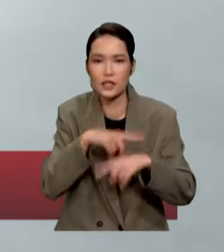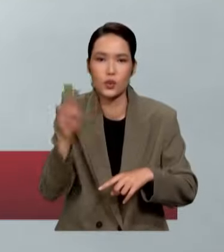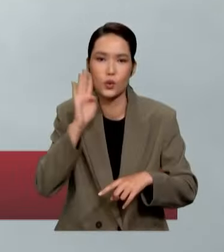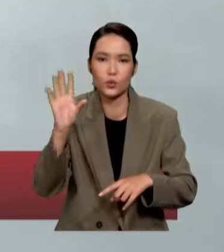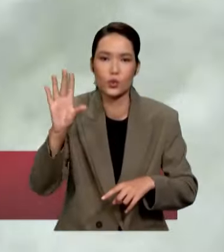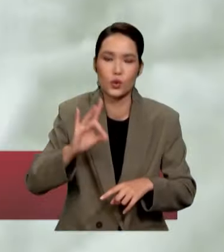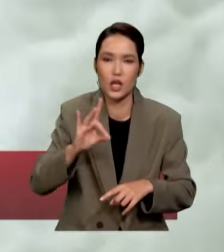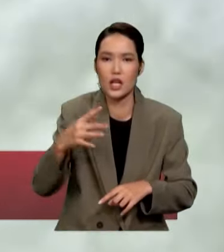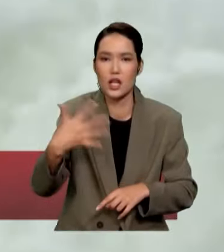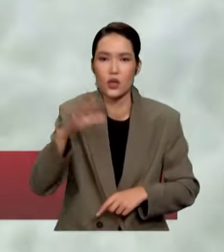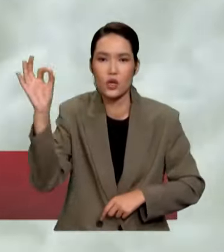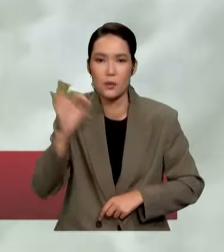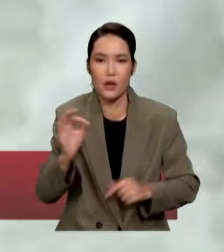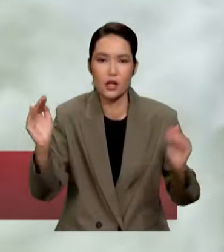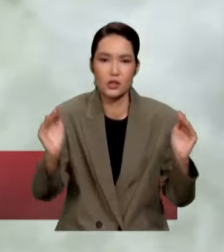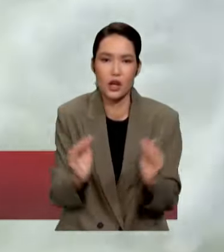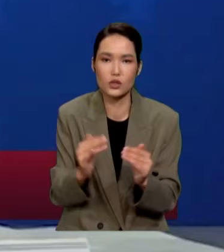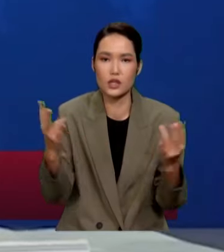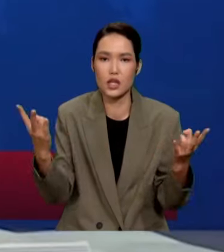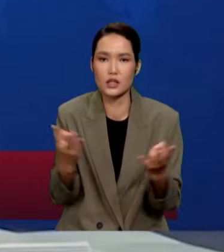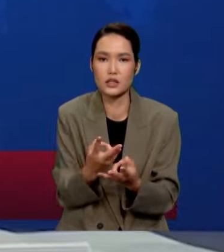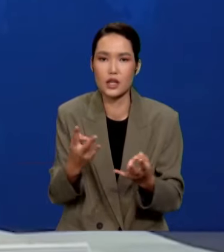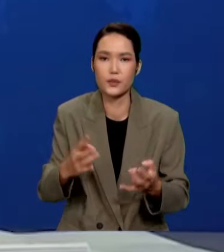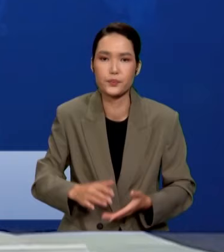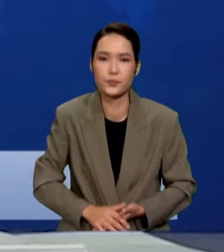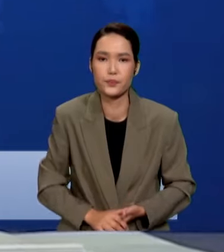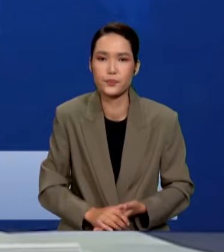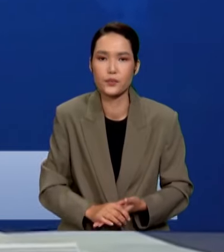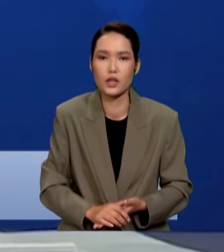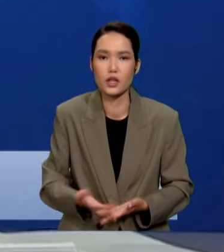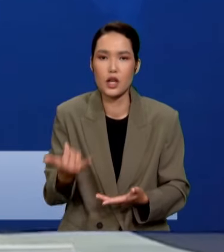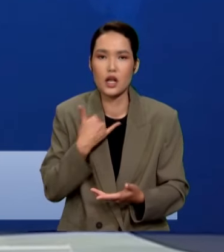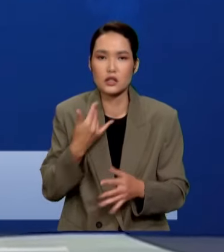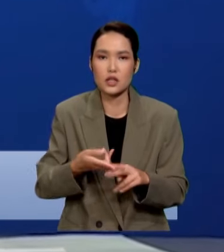көлемін 50%-ға дейін азайту қажет. 16 сентябрьден бастап